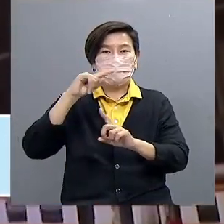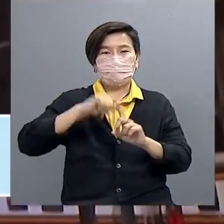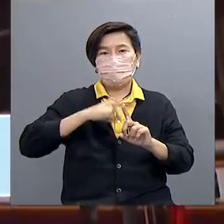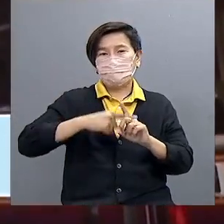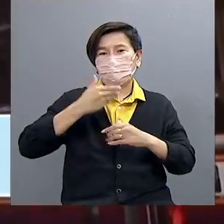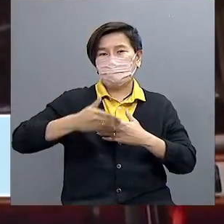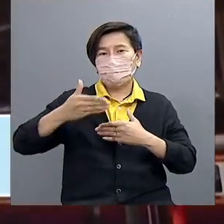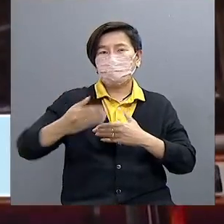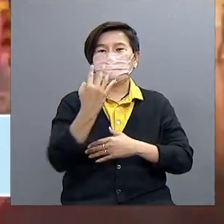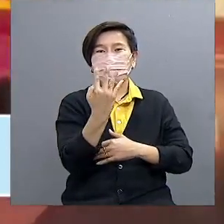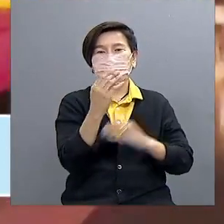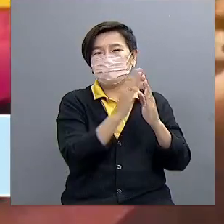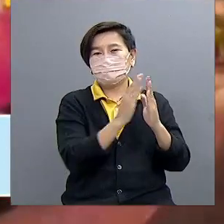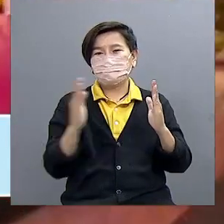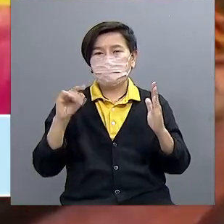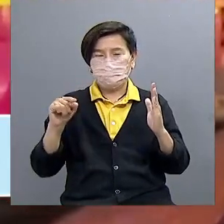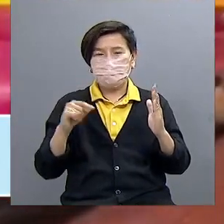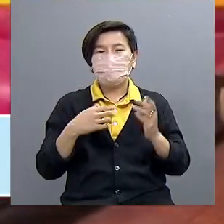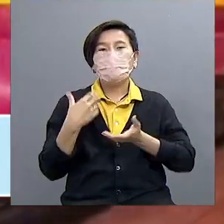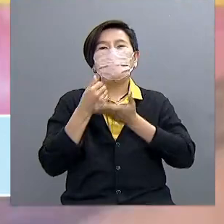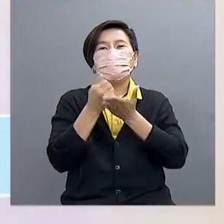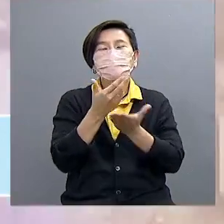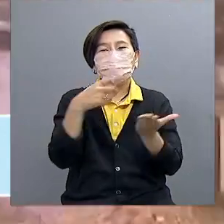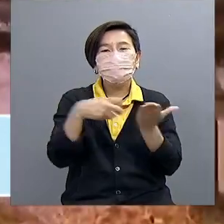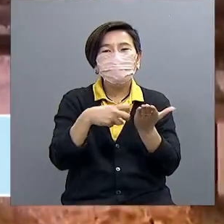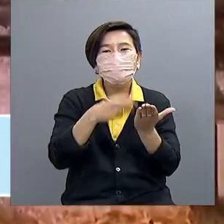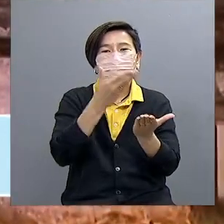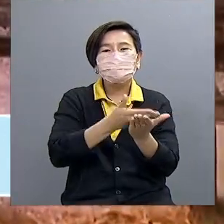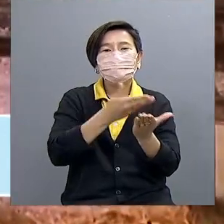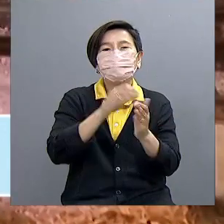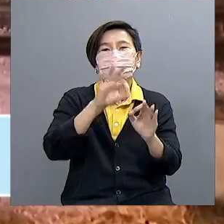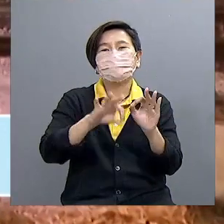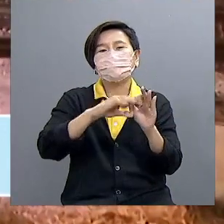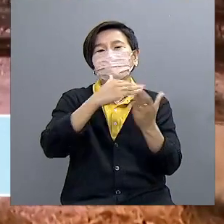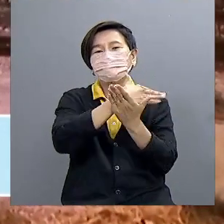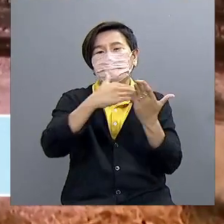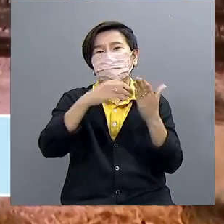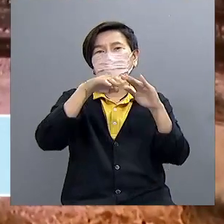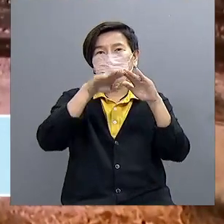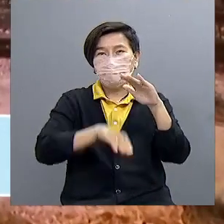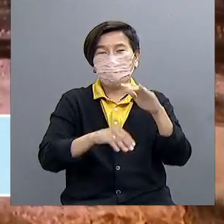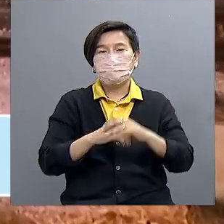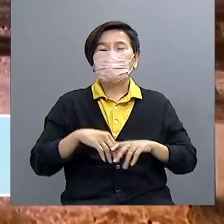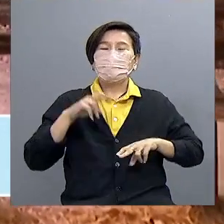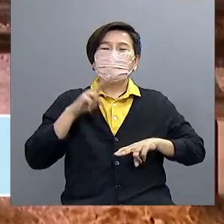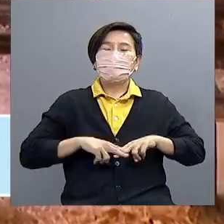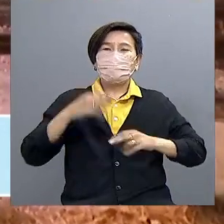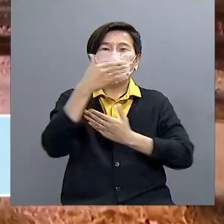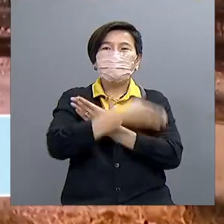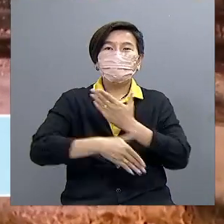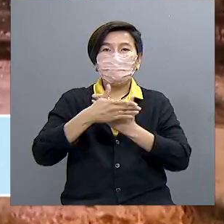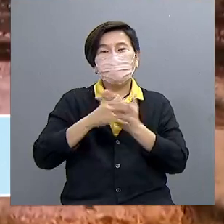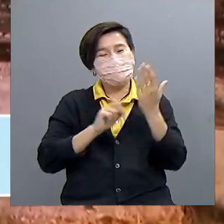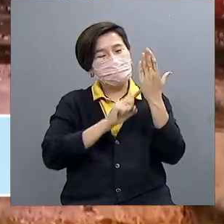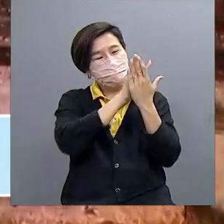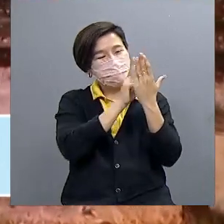การลดค่าครองชีพไม่มากก็น้อยก็ยังดีกว่าไม่ลดอะไรให้เลยเน า ะ ใช่แล้วที่สำคัญก็คือได้นั่งรถไฟแล้วก็มีเรื่องของเส้นทางเดินทางเส้นทาง